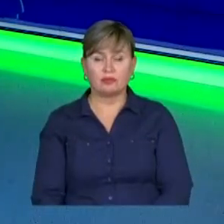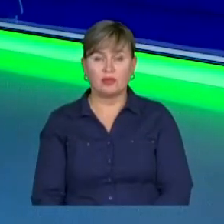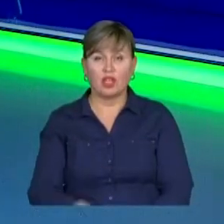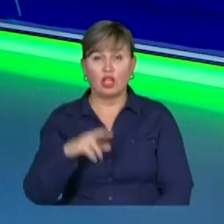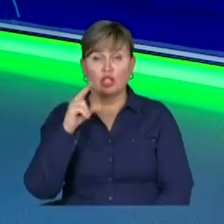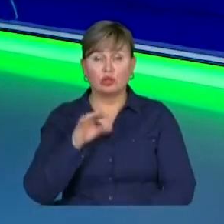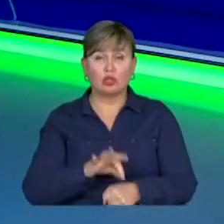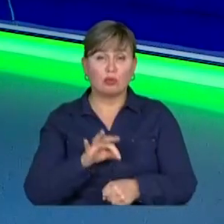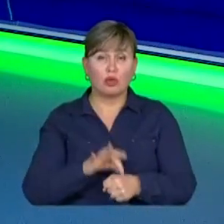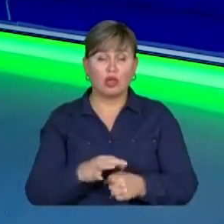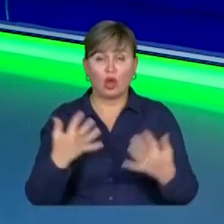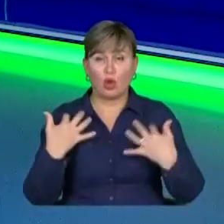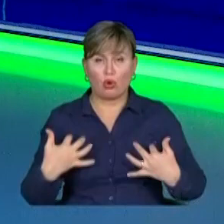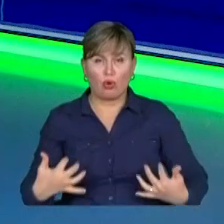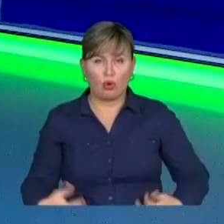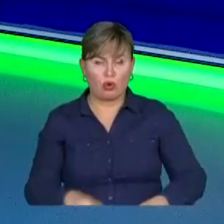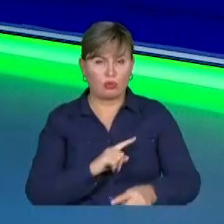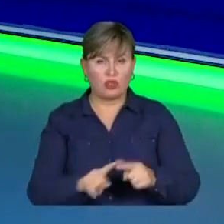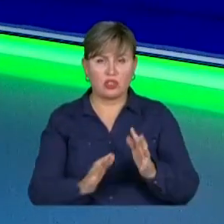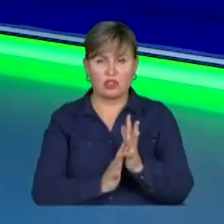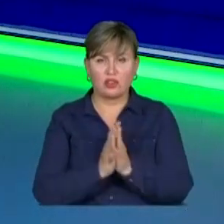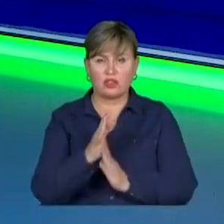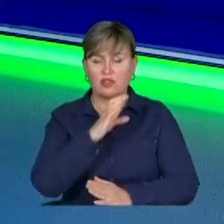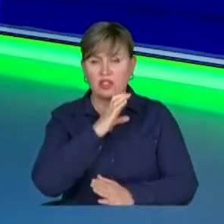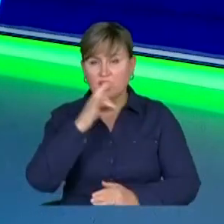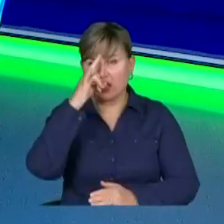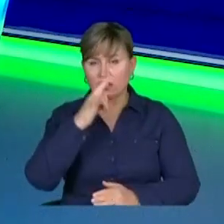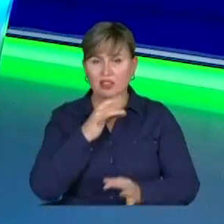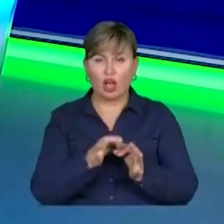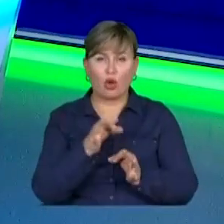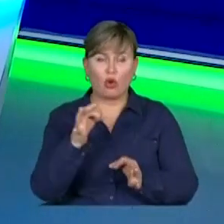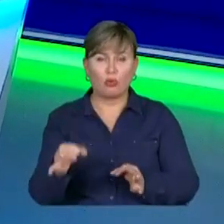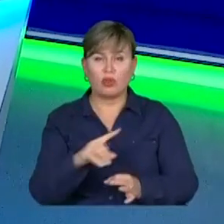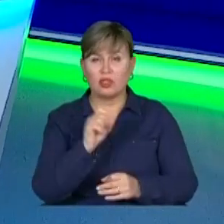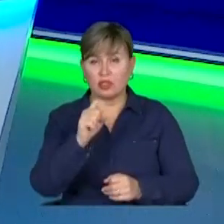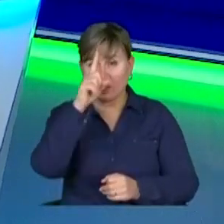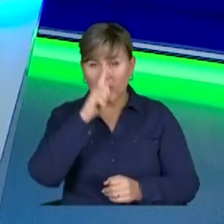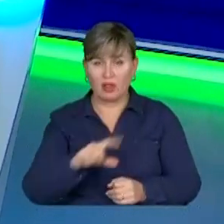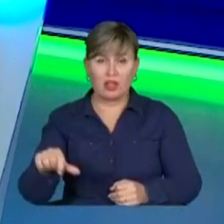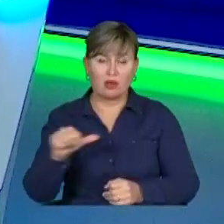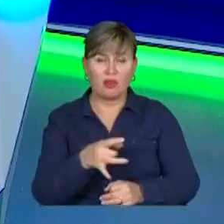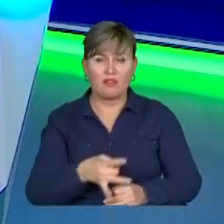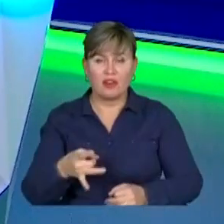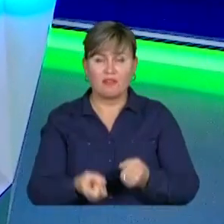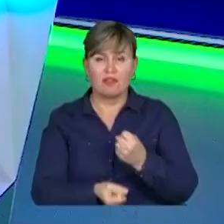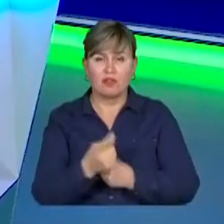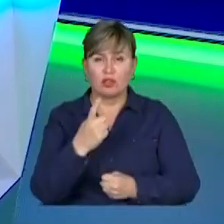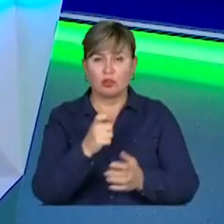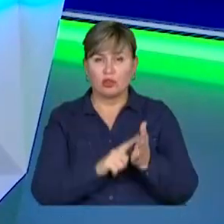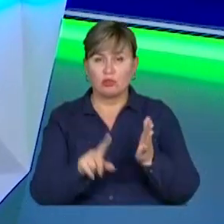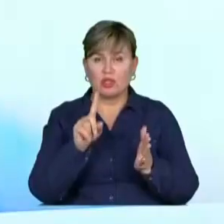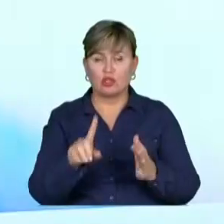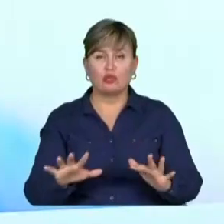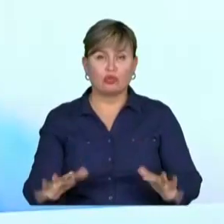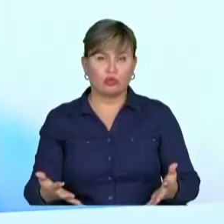Число заболевших курью резко возросло в Северо-Казахстанской области. За полтора месяца в регионе выявили 171